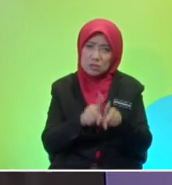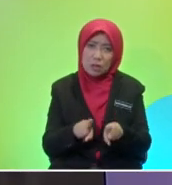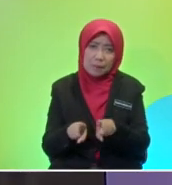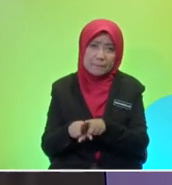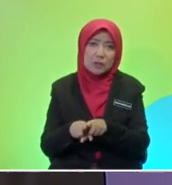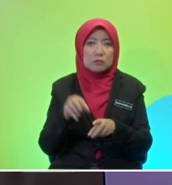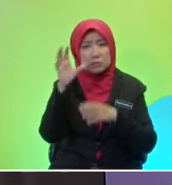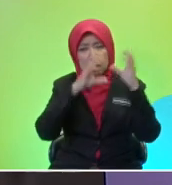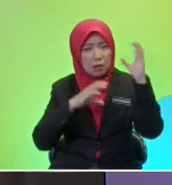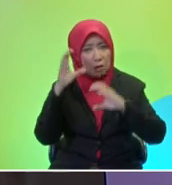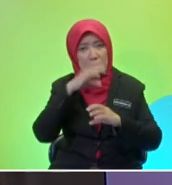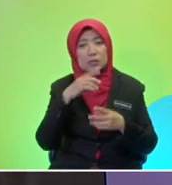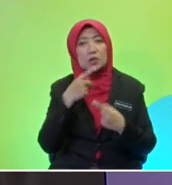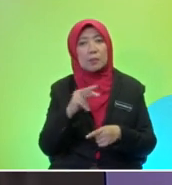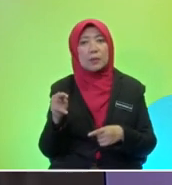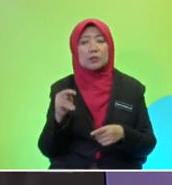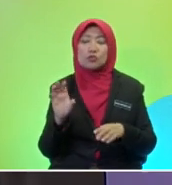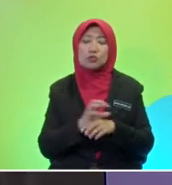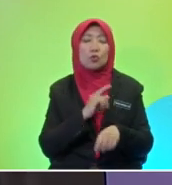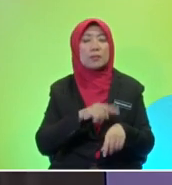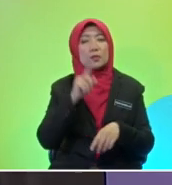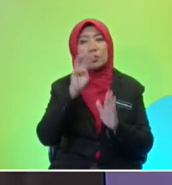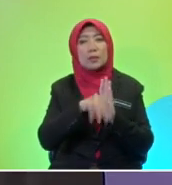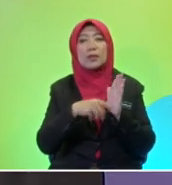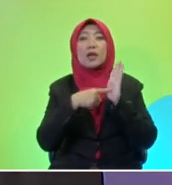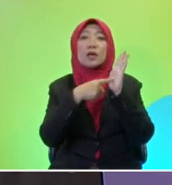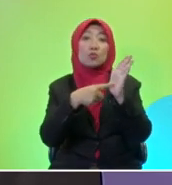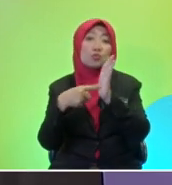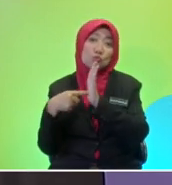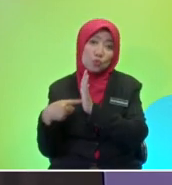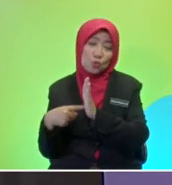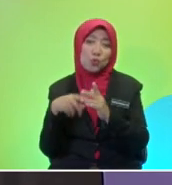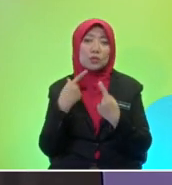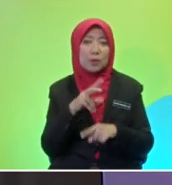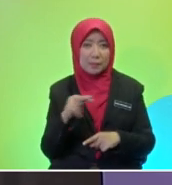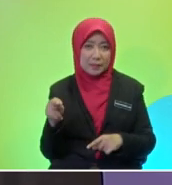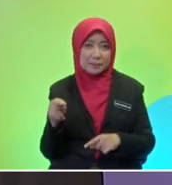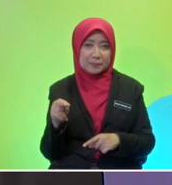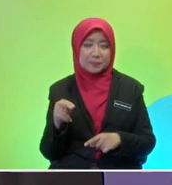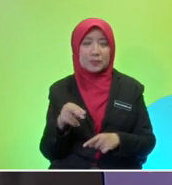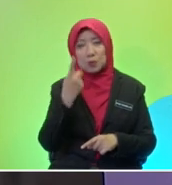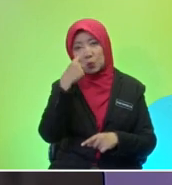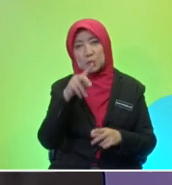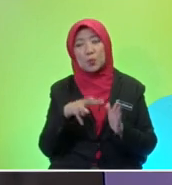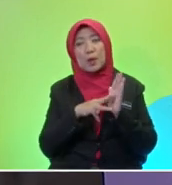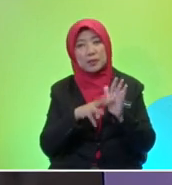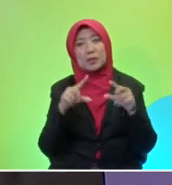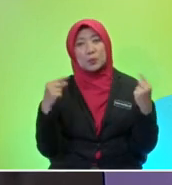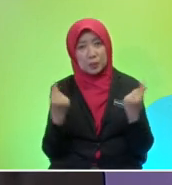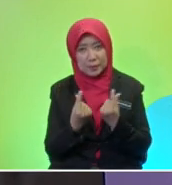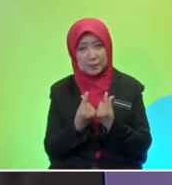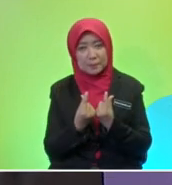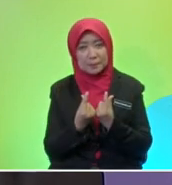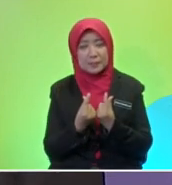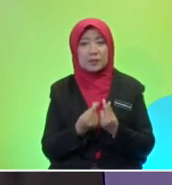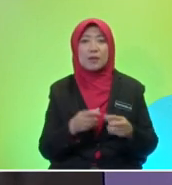jawaban dan cukup masa 1 menit oke ditunjuk depan oke model petunjuk depan bagi saya lakukan